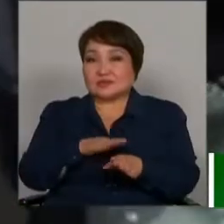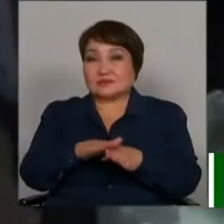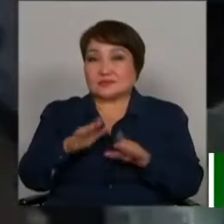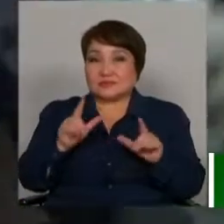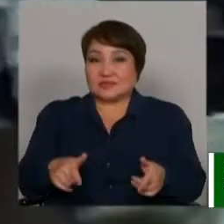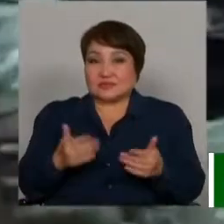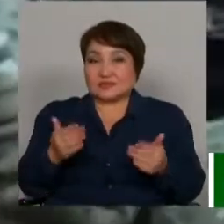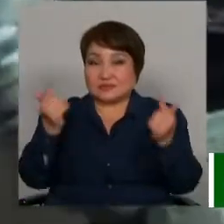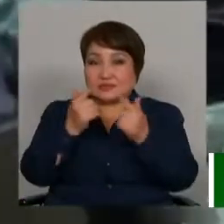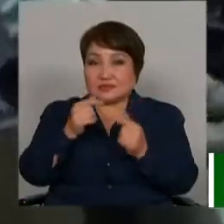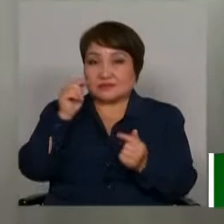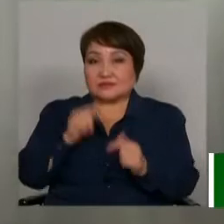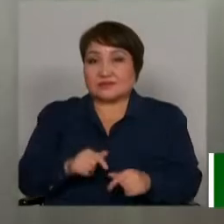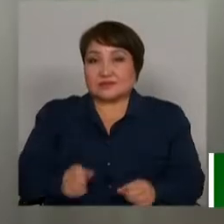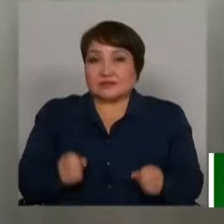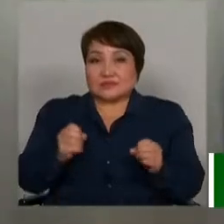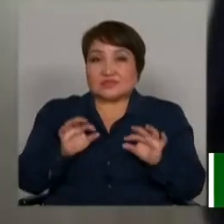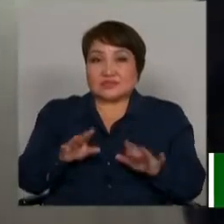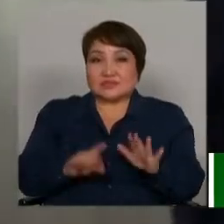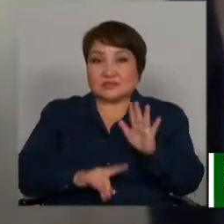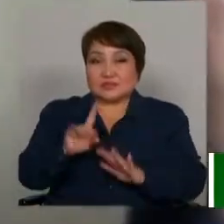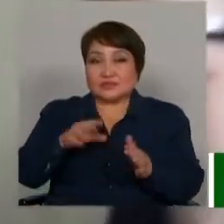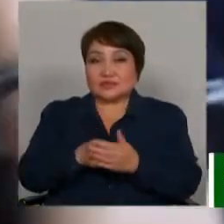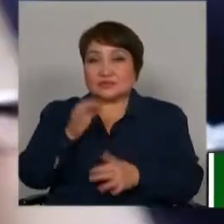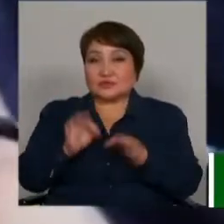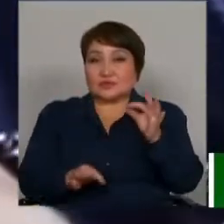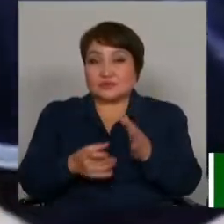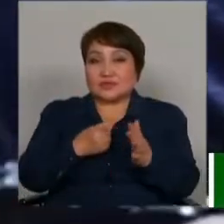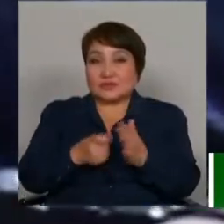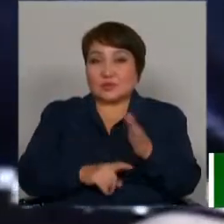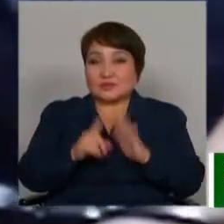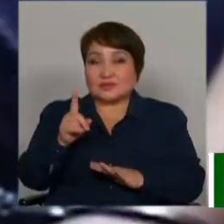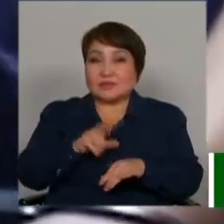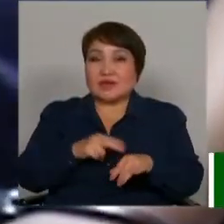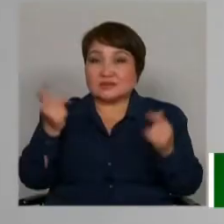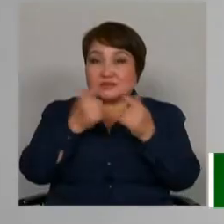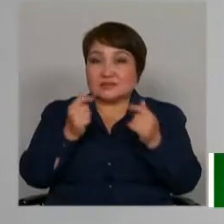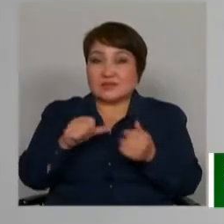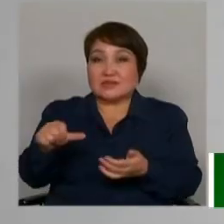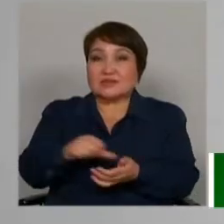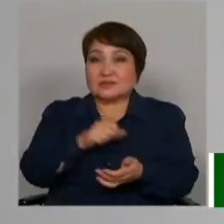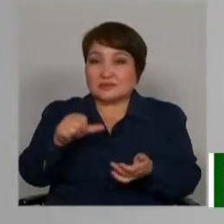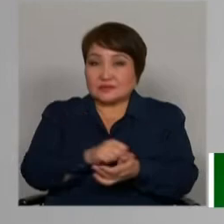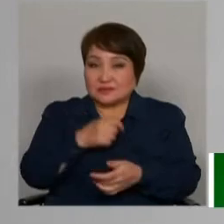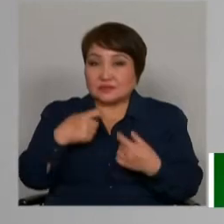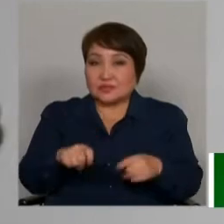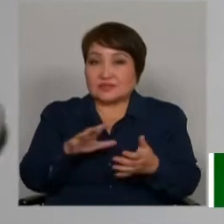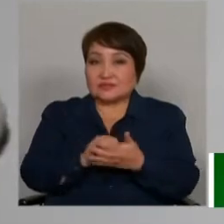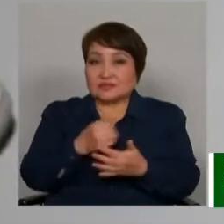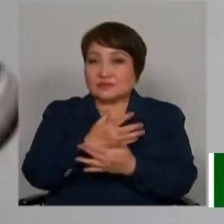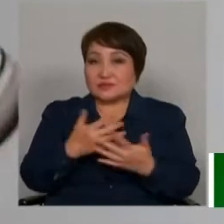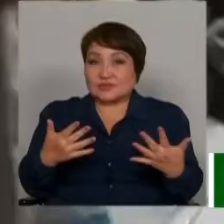дерекке қатысты қылмыстық іс қозғалып, сотқа дейінгі тергеу басталды. Полиция дерегінше есірткі саудасымен айналысқан өзге де